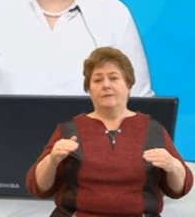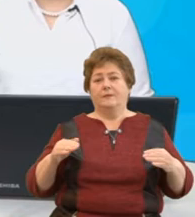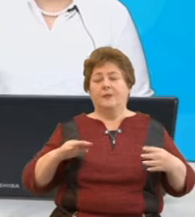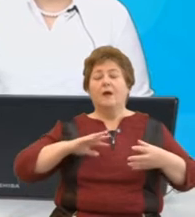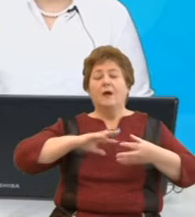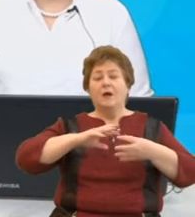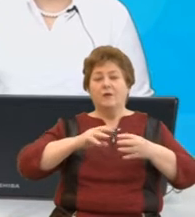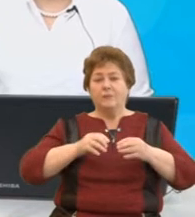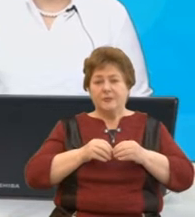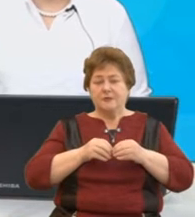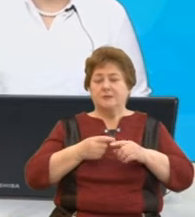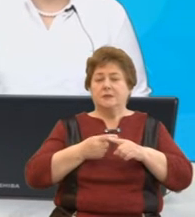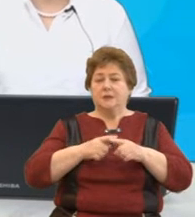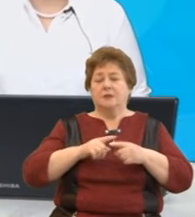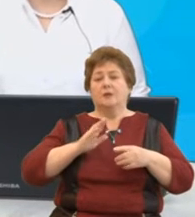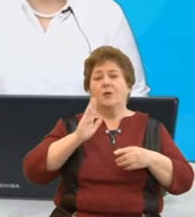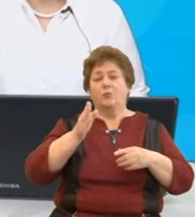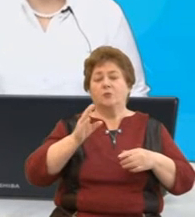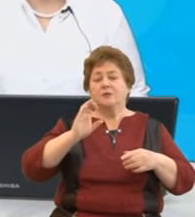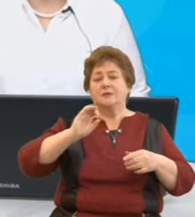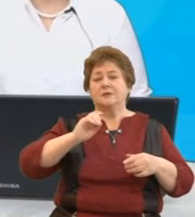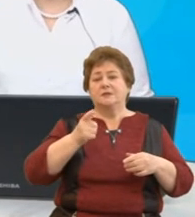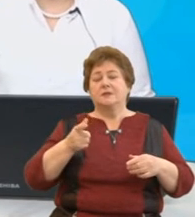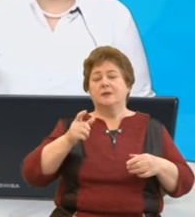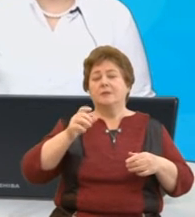конечно же это семья